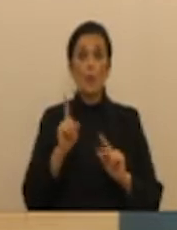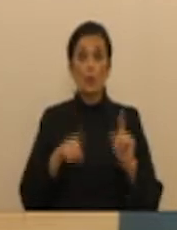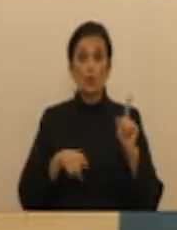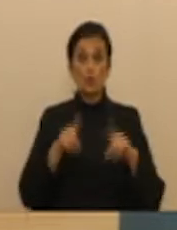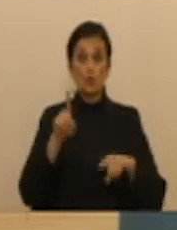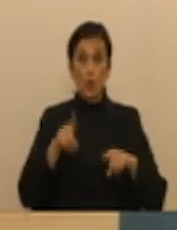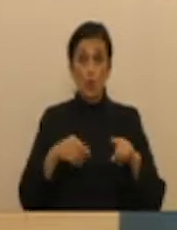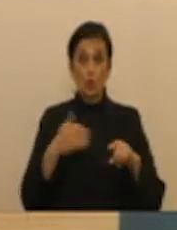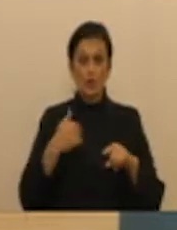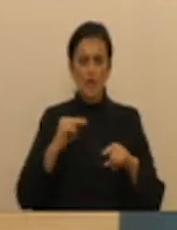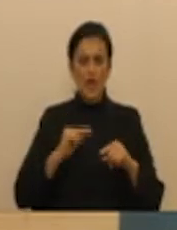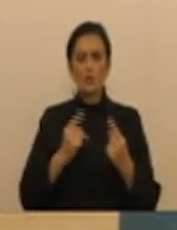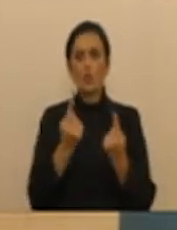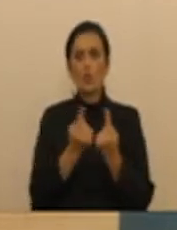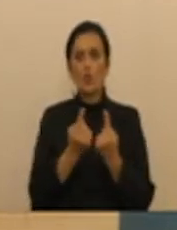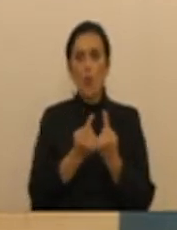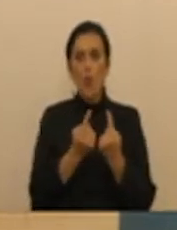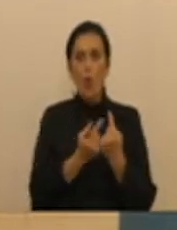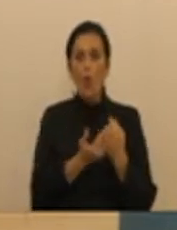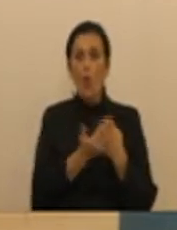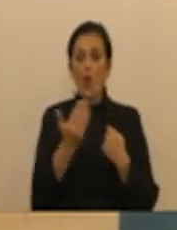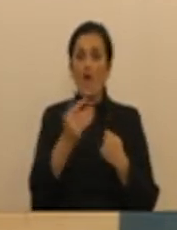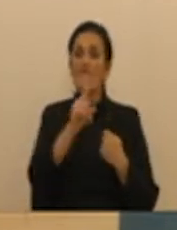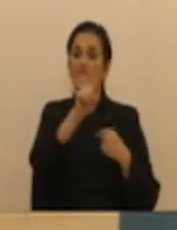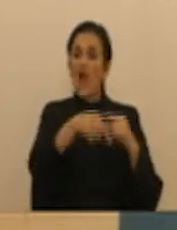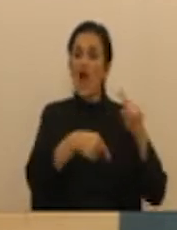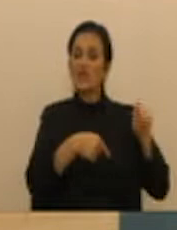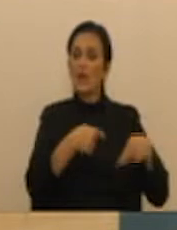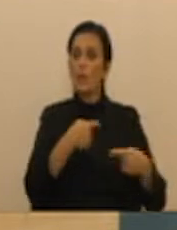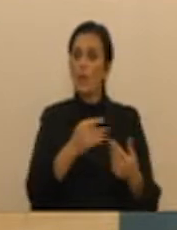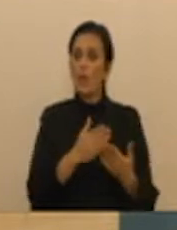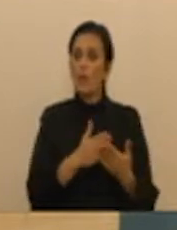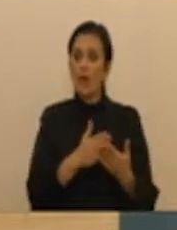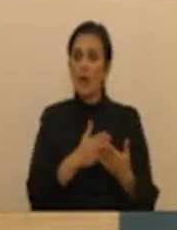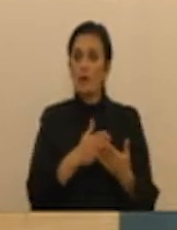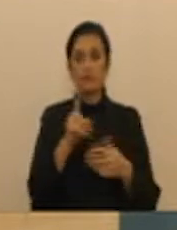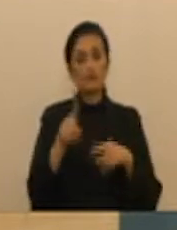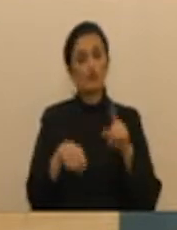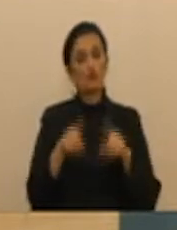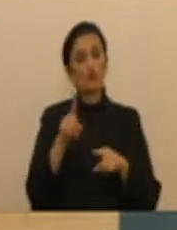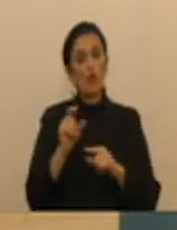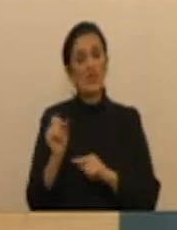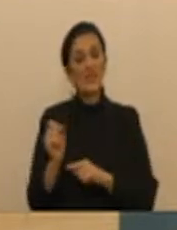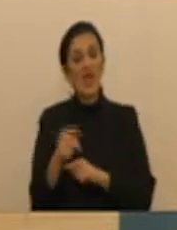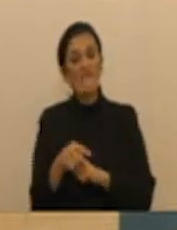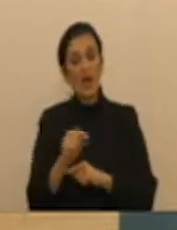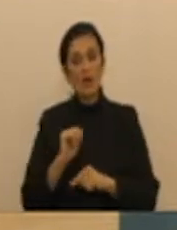ჩვენს კოლეგებს აქვს ვალდებულება, ზოგს აქვს დავალება,